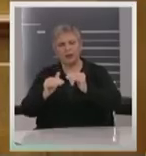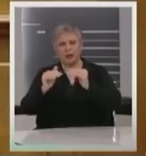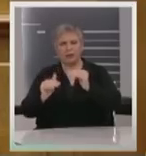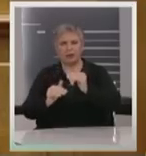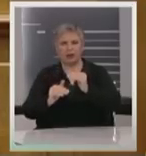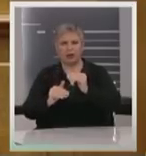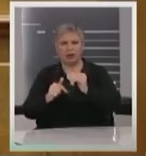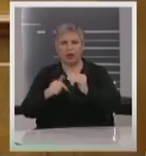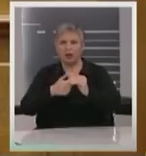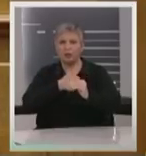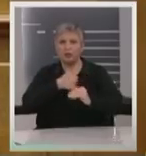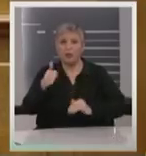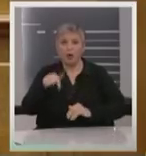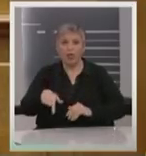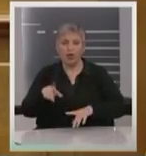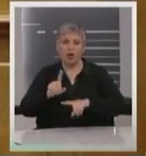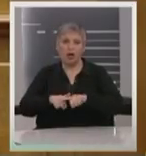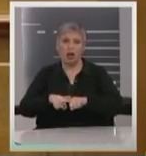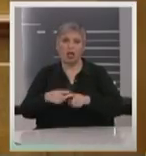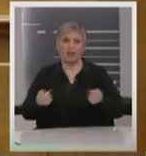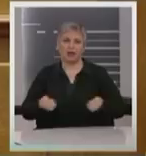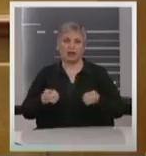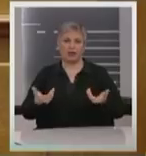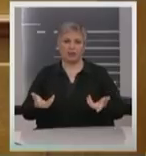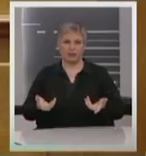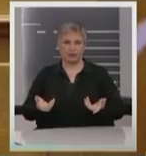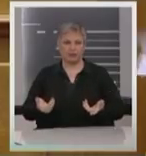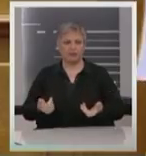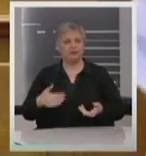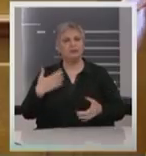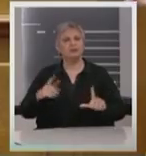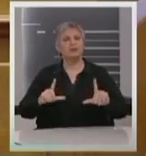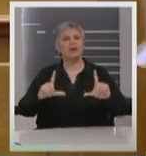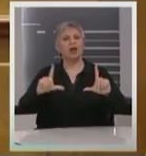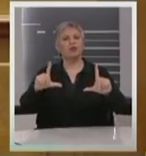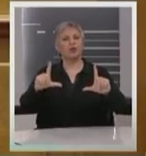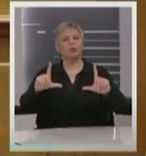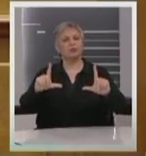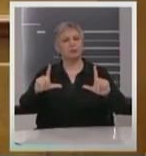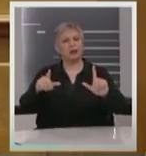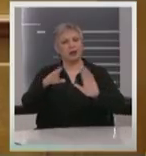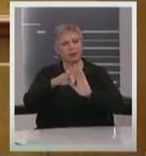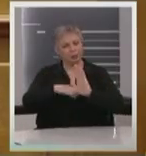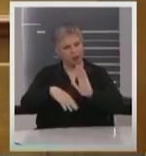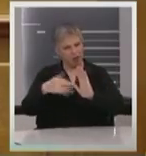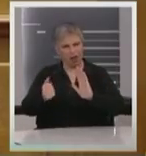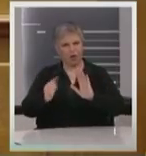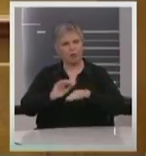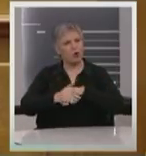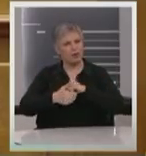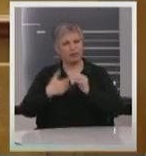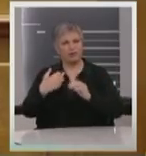προς τα μπροστά. Και έχω εδώ πέρα ένα πολύ ενδιαφέροντα πίνακα. Θα ήθελα παρακαλώ να τον δώσετε μετά στον Υπουργό Οικονομικών,